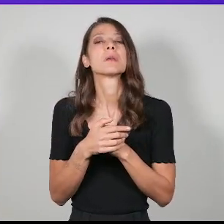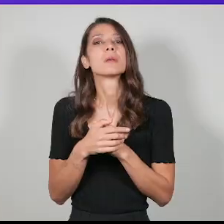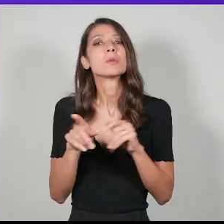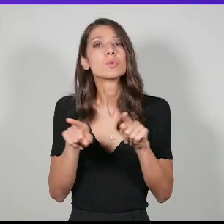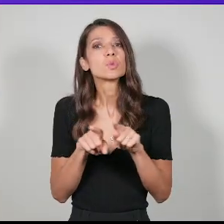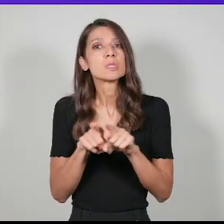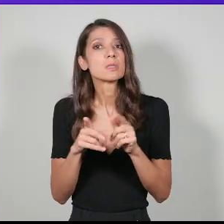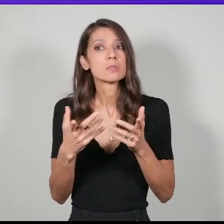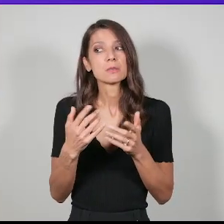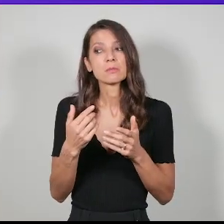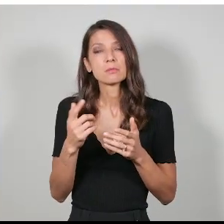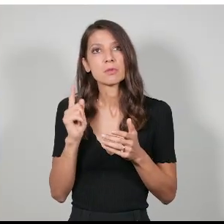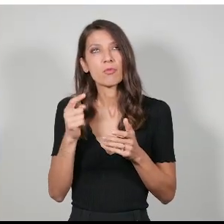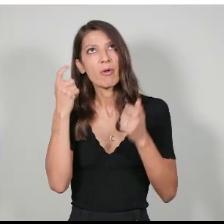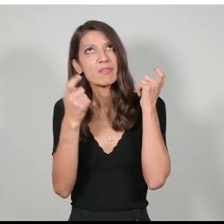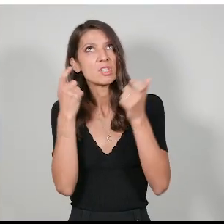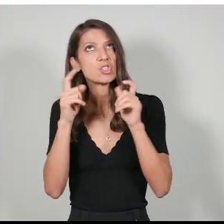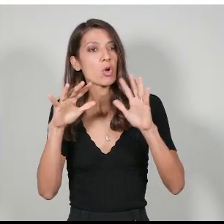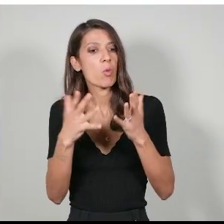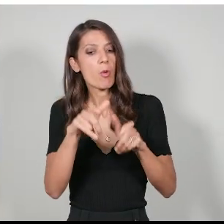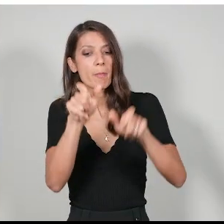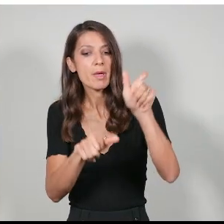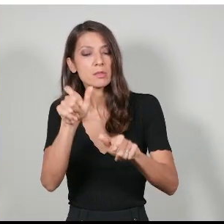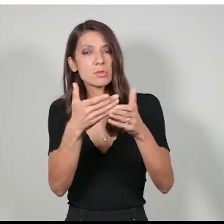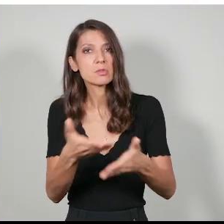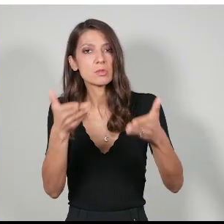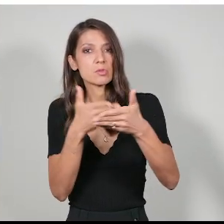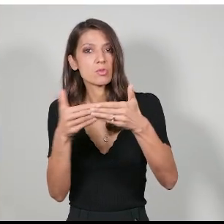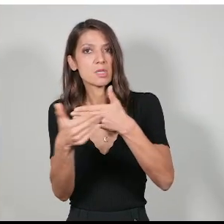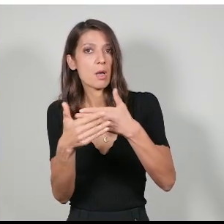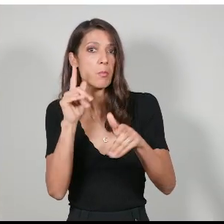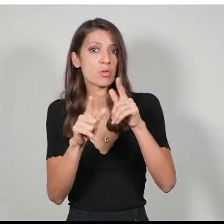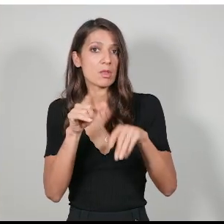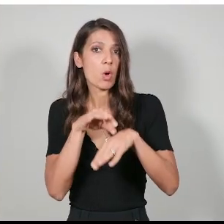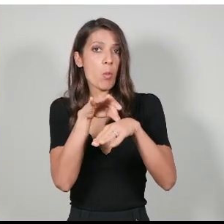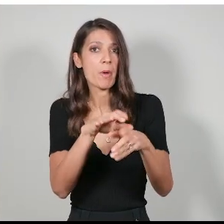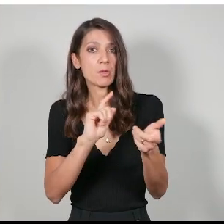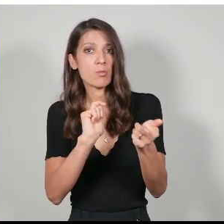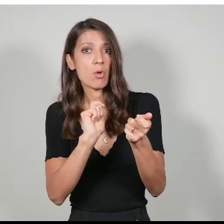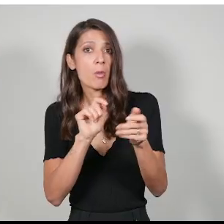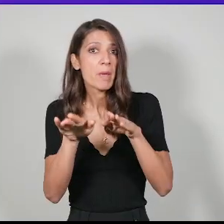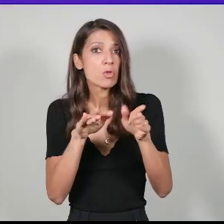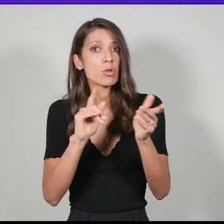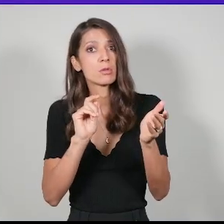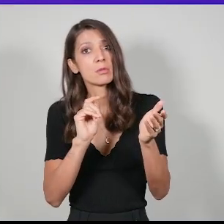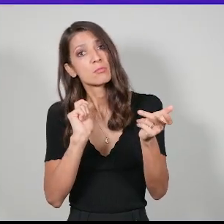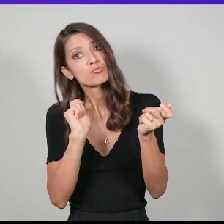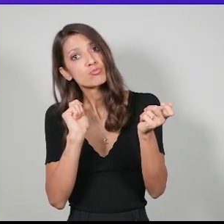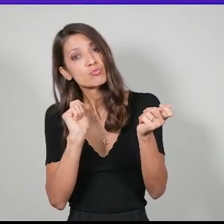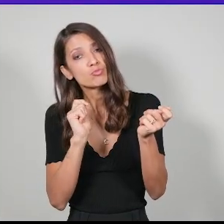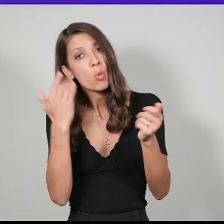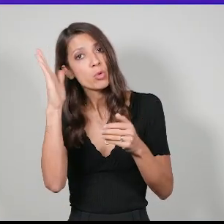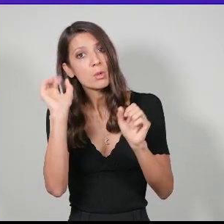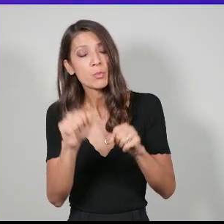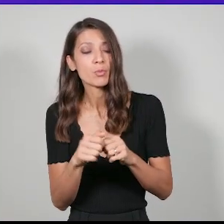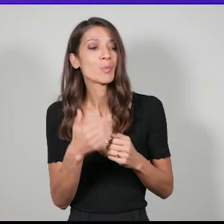de penser justement la place et l'accompagnement de ces personnes autrement. Corinne Rougerie, bonjour. Vous êtes maîtresse de conférences en sciences